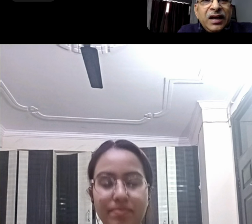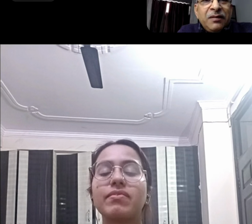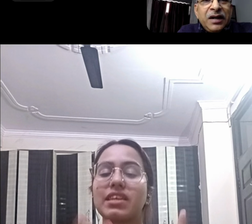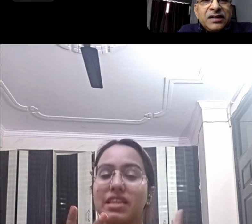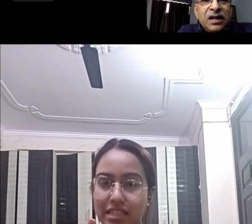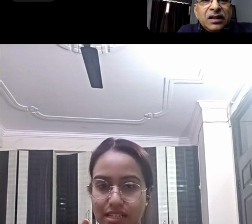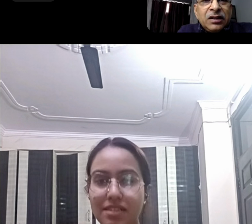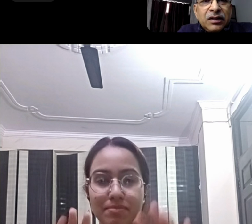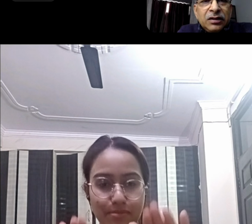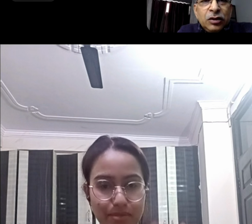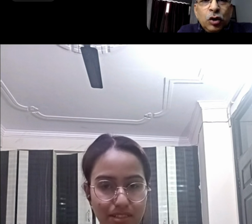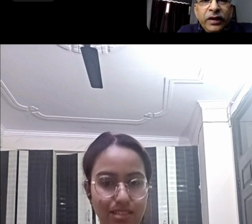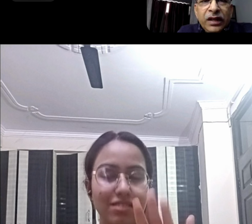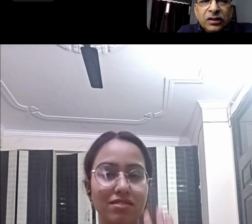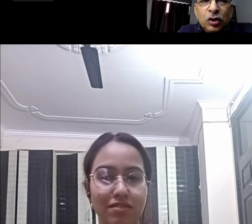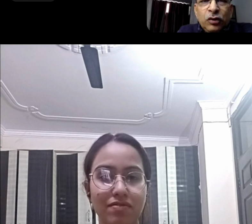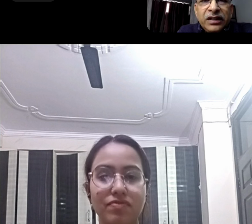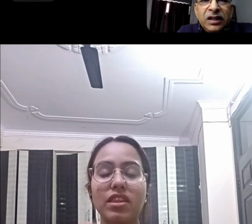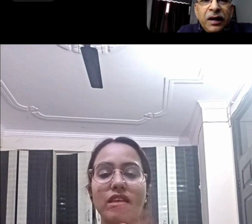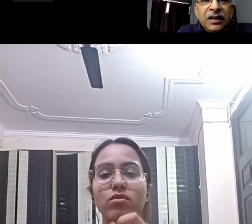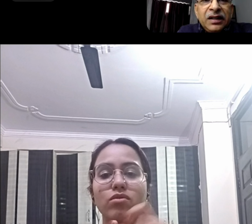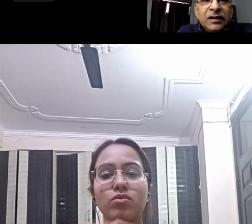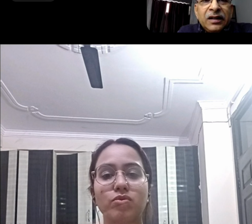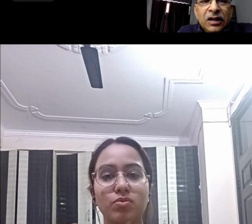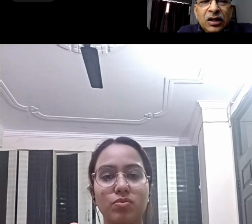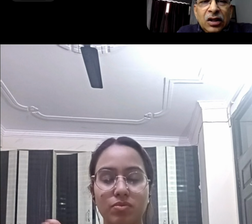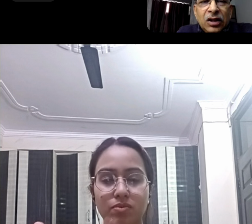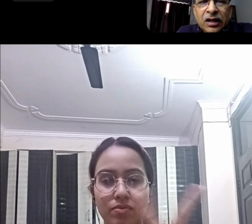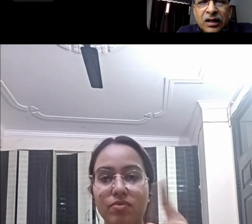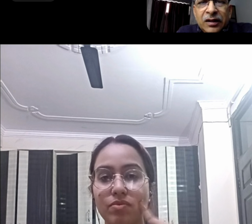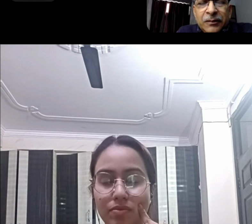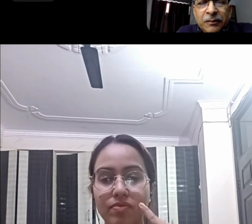बच्चा है हमारे साथ. ध्रुवी. ध्रुवी त्रिपाठी.